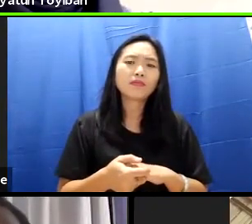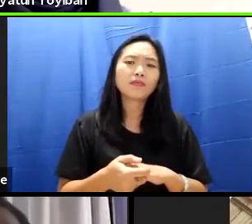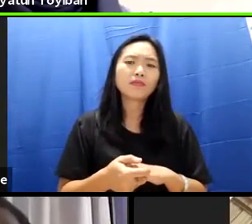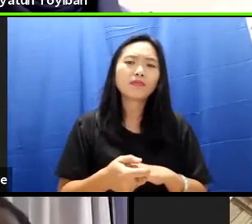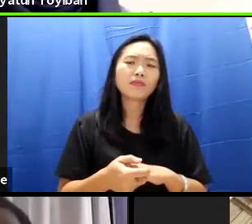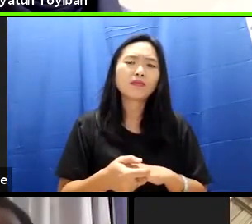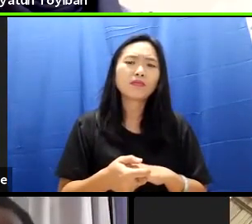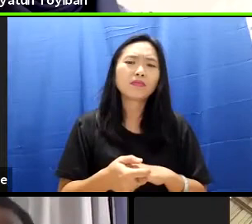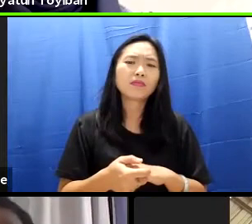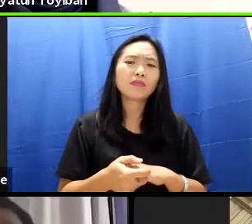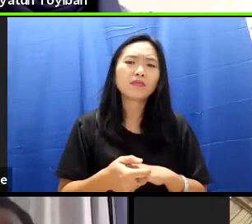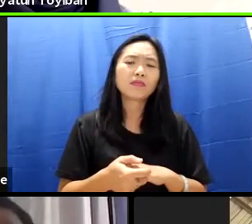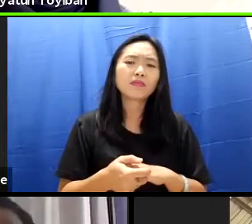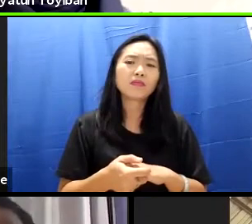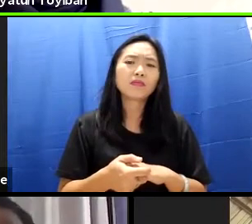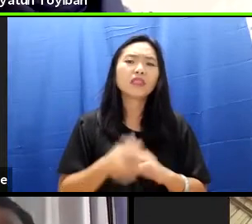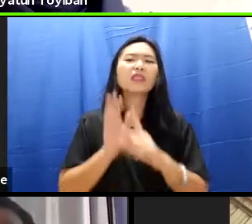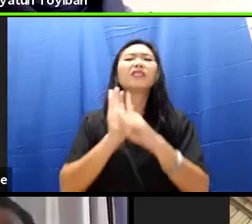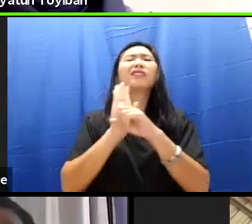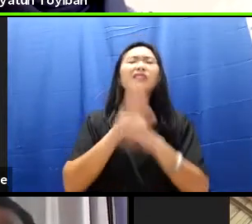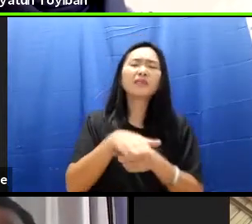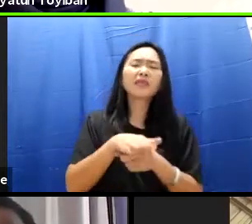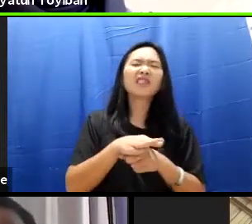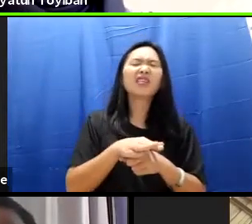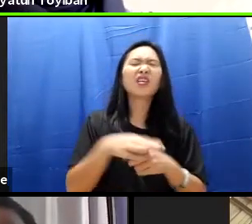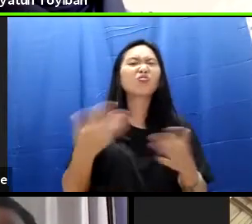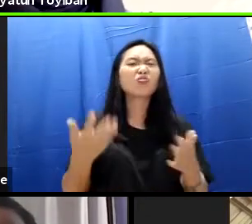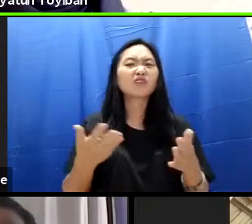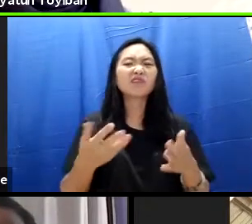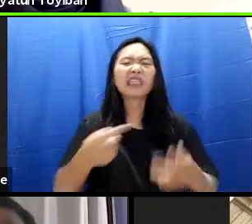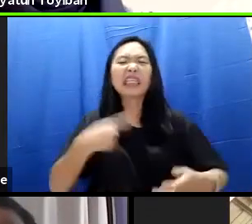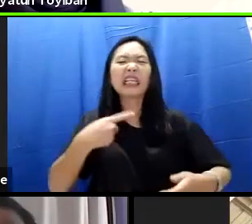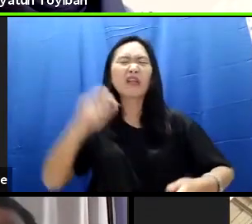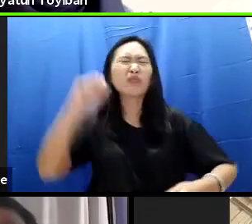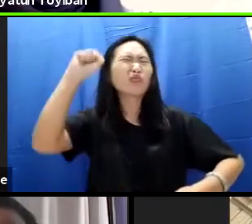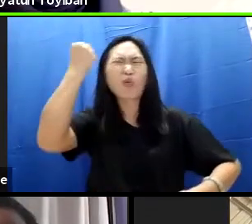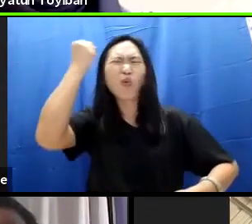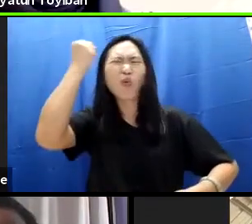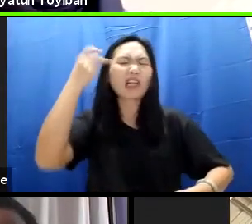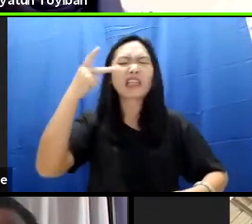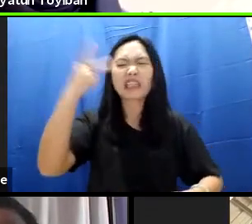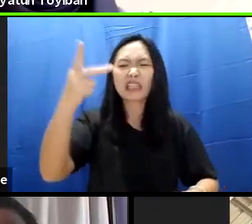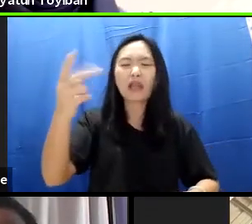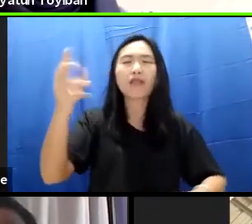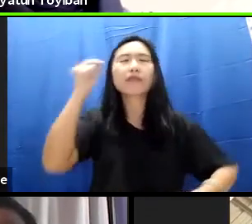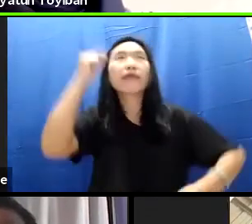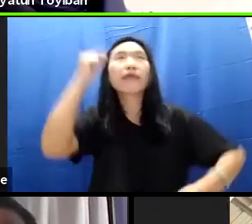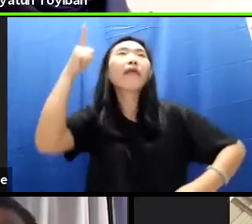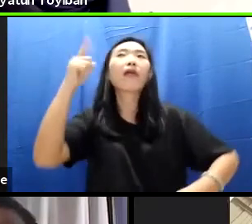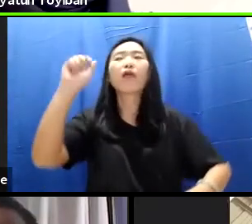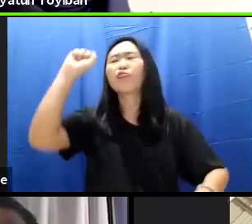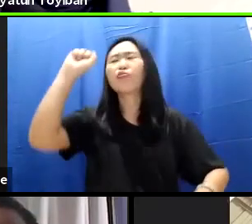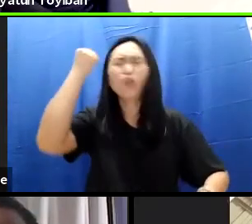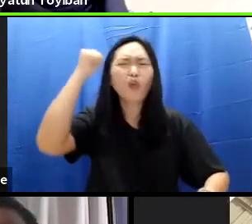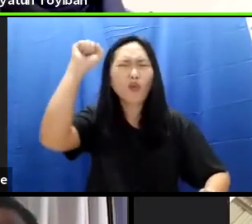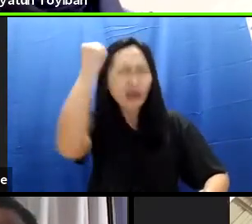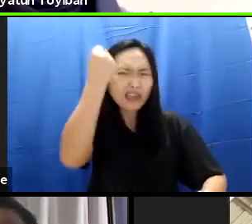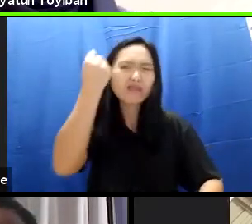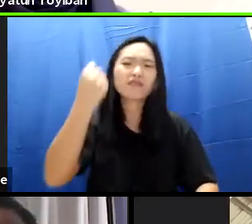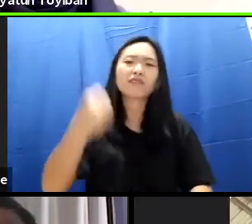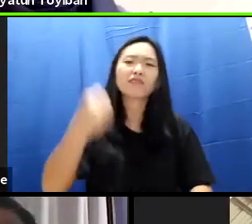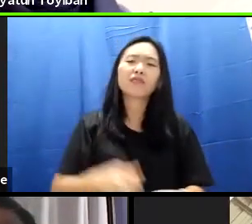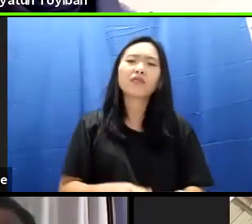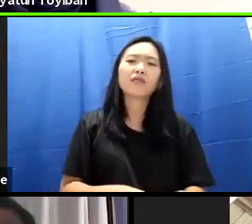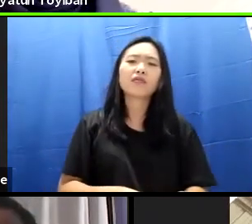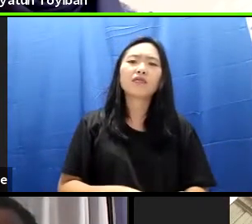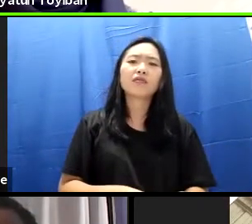diskriminasi itu seperti invisible, seperti nggak terlihat gitu kan. Orang semua mengaku saya sekarang siapa sih yang